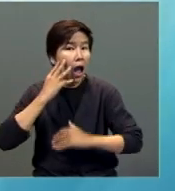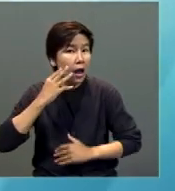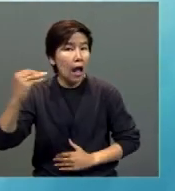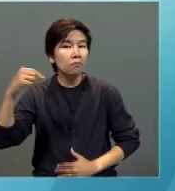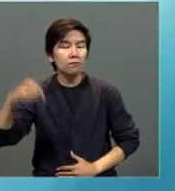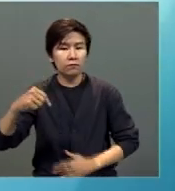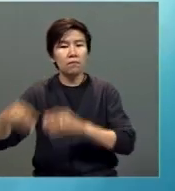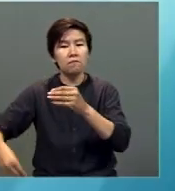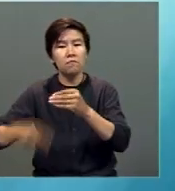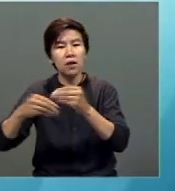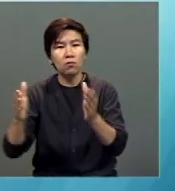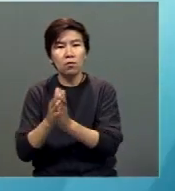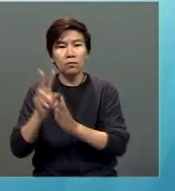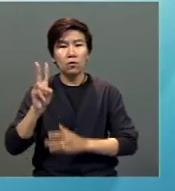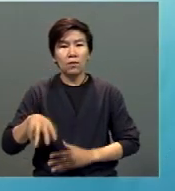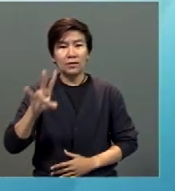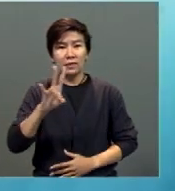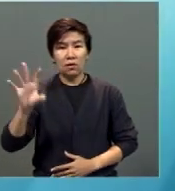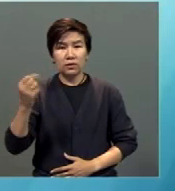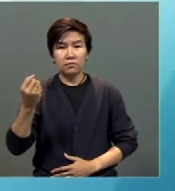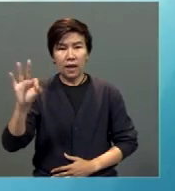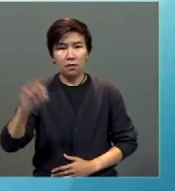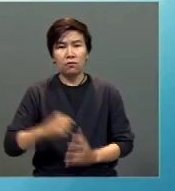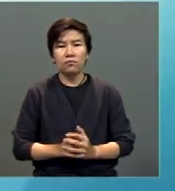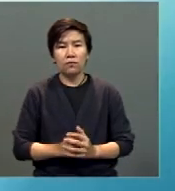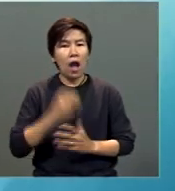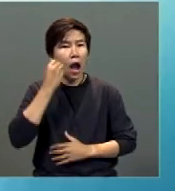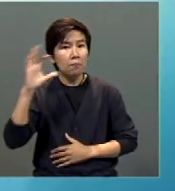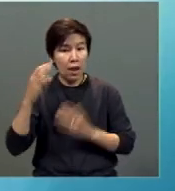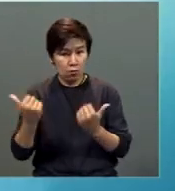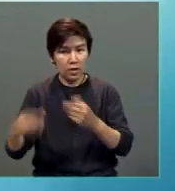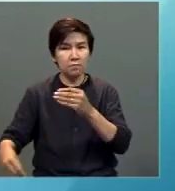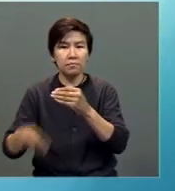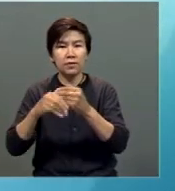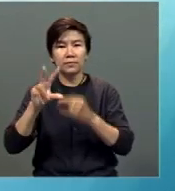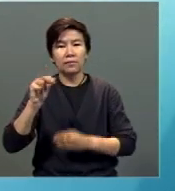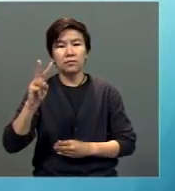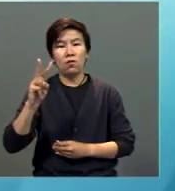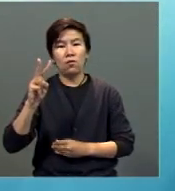เป็นครั้งแรกด้วยเหมือนกันในวันนี้นะครับทำให้มีผู้ป่วยที่กลับบ้านนะครับเอ่อเพิ่มขึ้นเป็น2719รายกลับบ้านเพิ่มขึ้น 30 2รายนะครับตอนนี้ก็เห็นภาพนี้แล้วก็ชื่นใจกันทุกวันนะครับแต่ว่าอย่างไรก็ตามแต่อย่างวางใจไม่ได้นะครับอย่างต้องมีการทำงานกันอย่างเต็มที่แล้วก็ระยะของการผ่อนปรนนี้ก็ยังเป็นช่วงหัวเลี้ยวหัวต่อที่